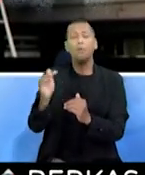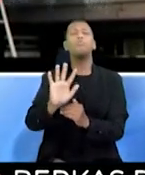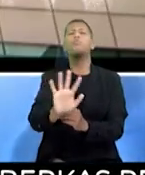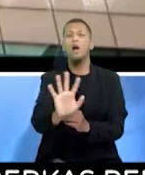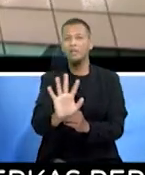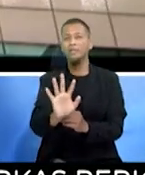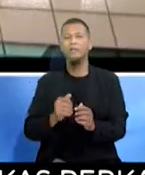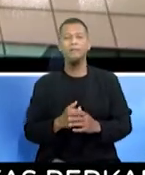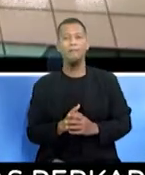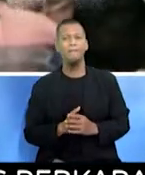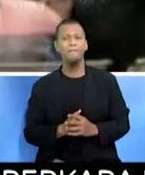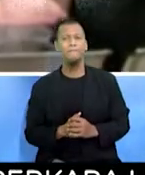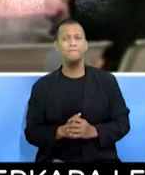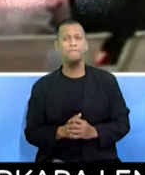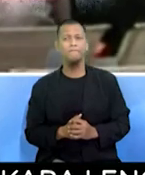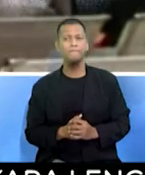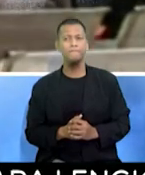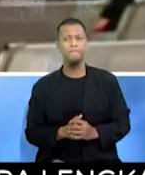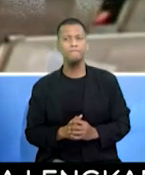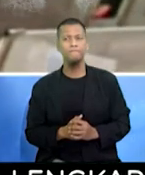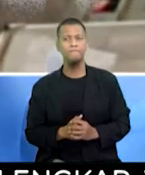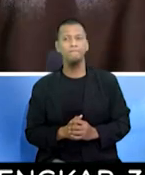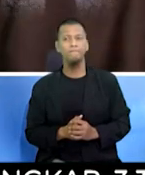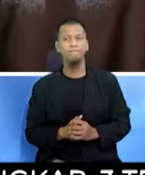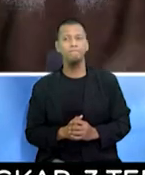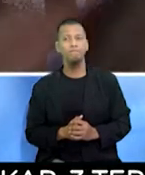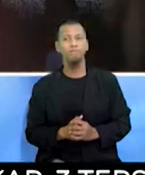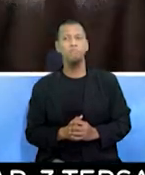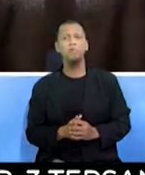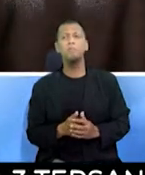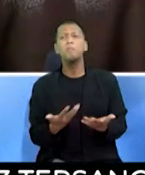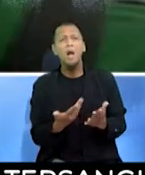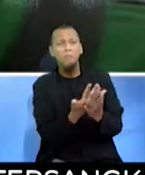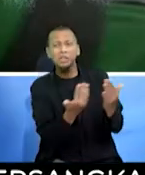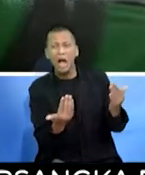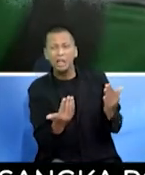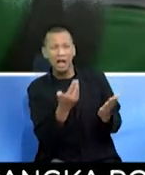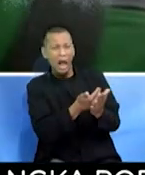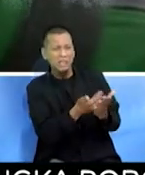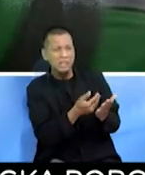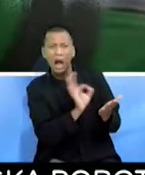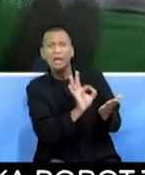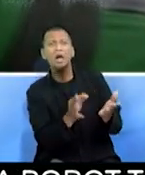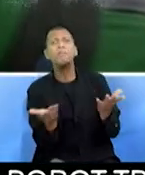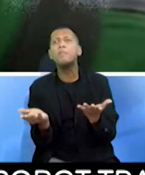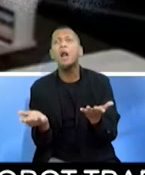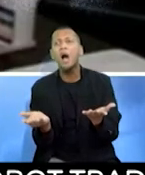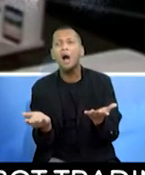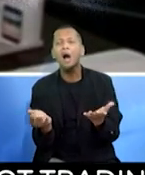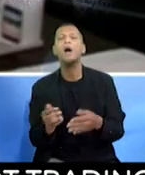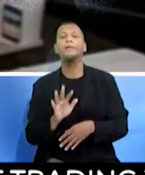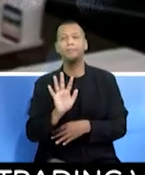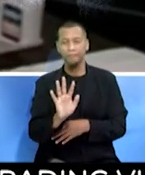lalu bagaimana yang tidak memiliki penghasilan atau belum memiliki penghasilan tetap? Ya tetap sesuai dengan amanah dalam Perpres